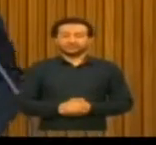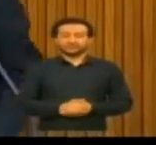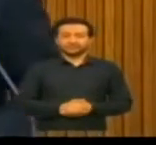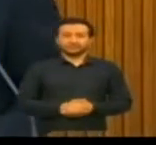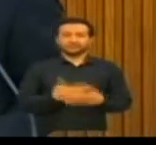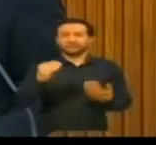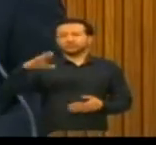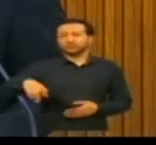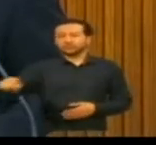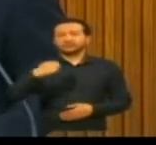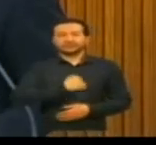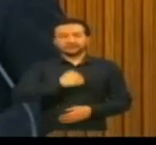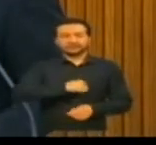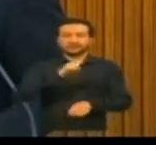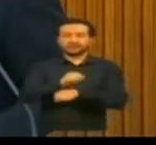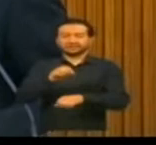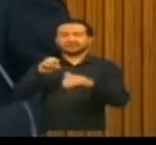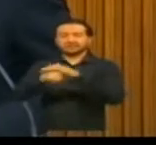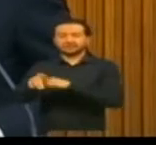Hadi çocuğa kızdın, hapse attın.